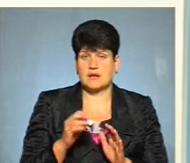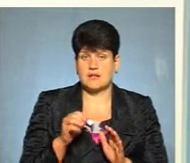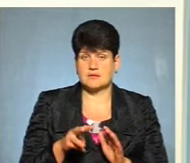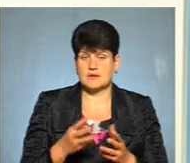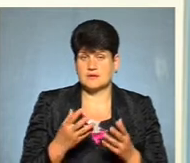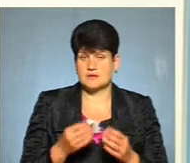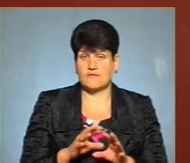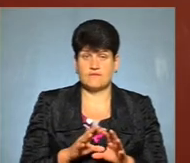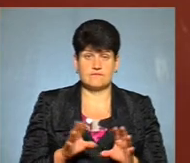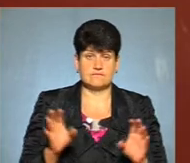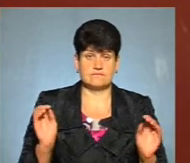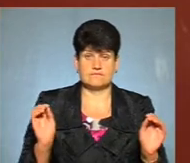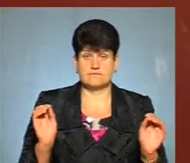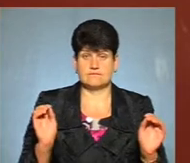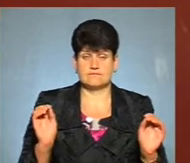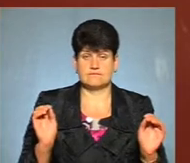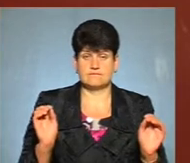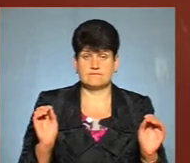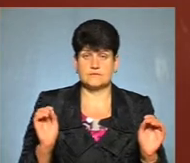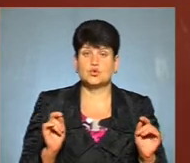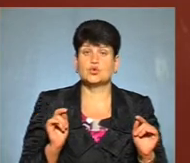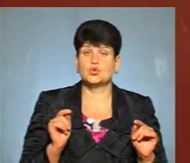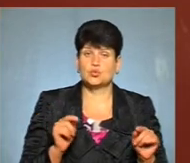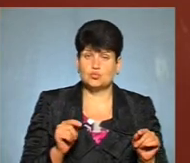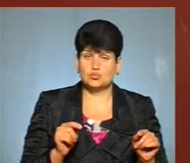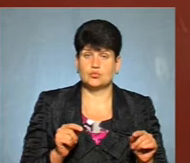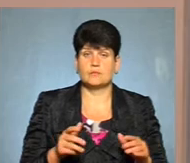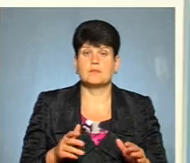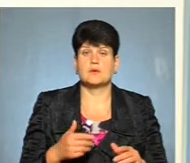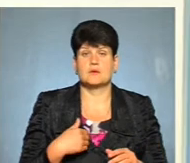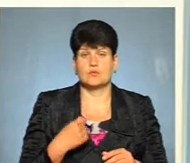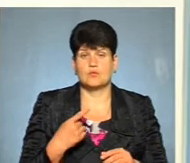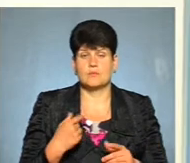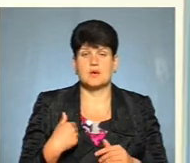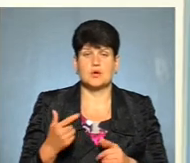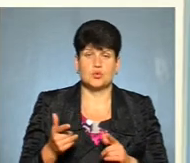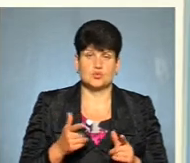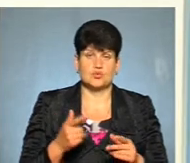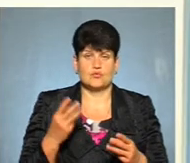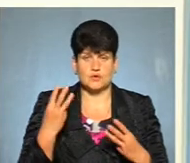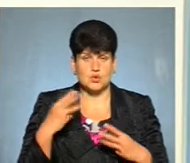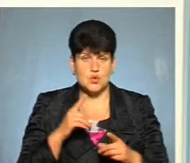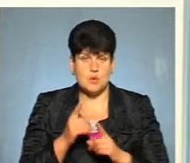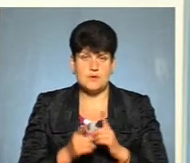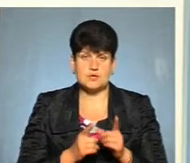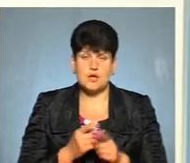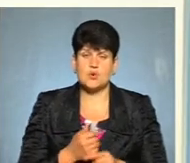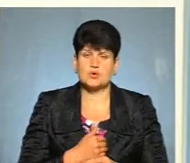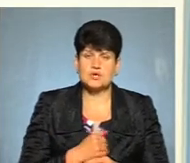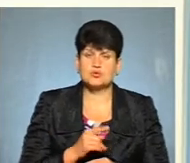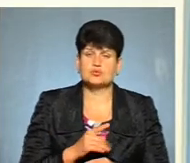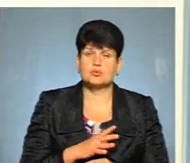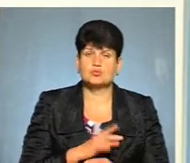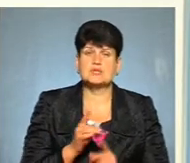весь позитив, який зазначений в цьому. Тому кажу, ми готові до модернізації, хотіли би, щоб була